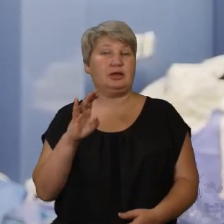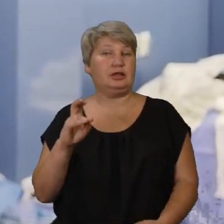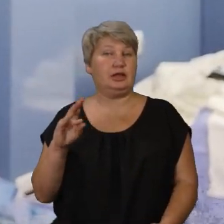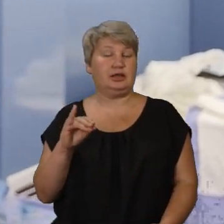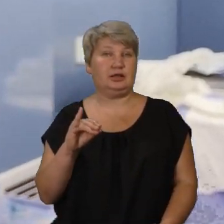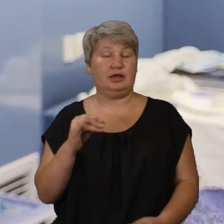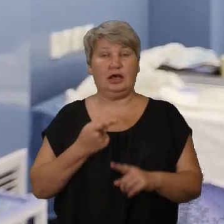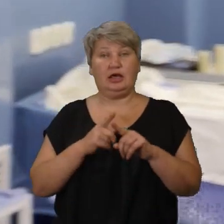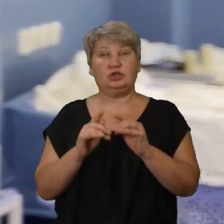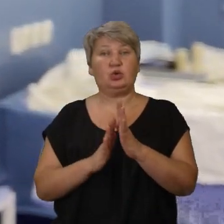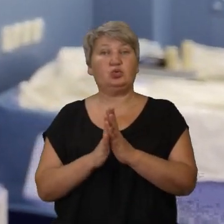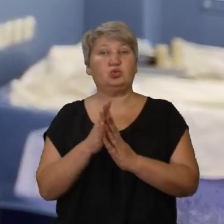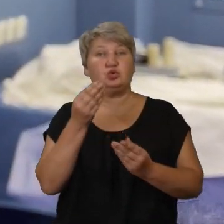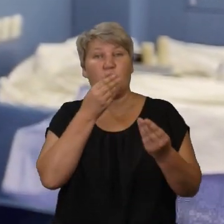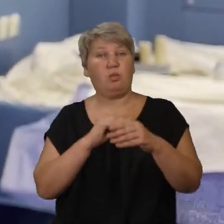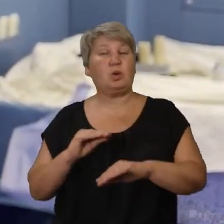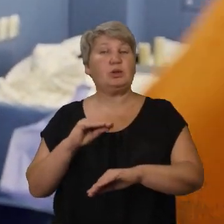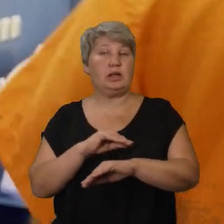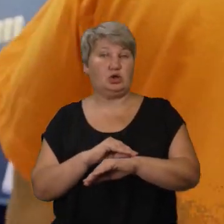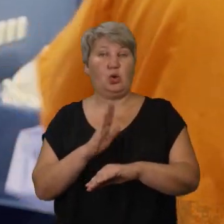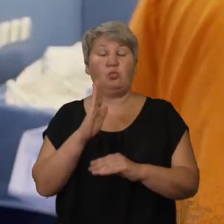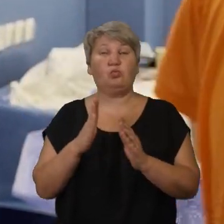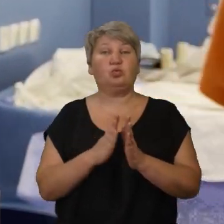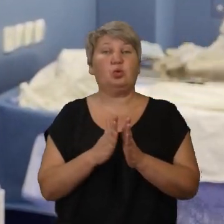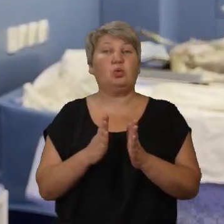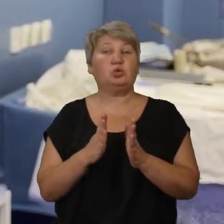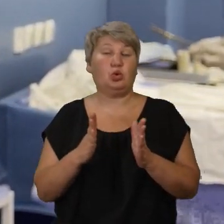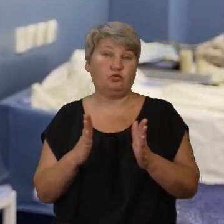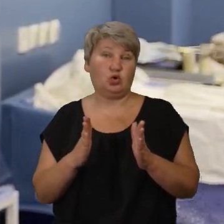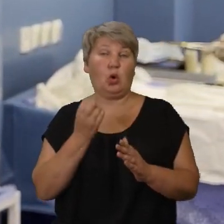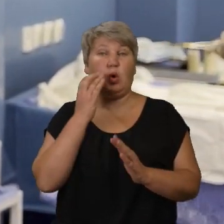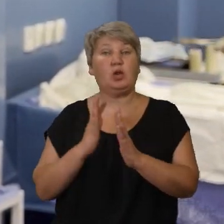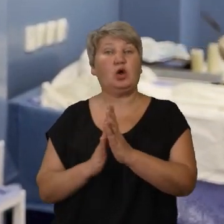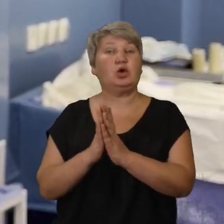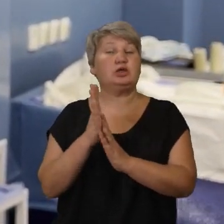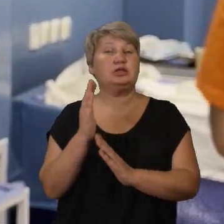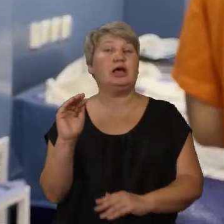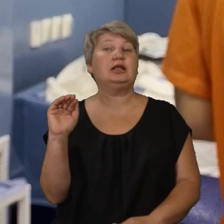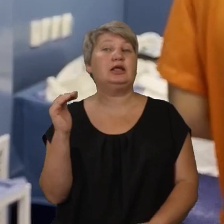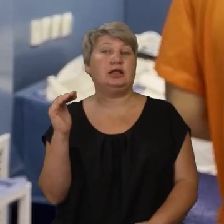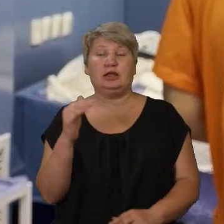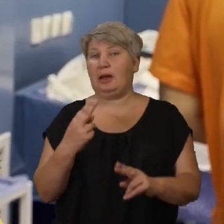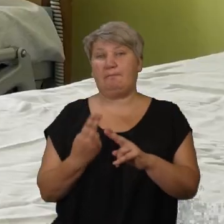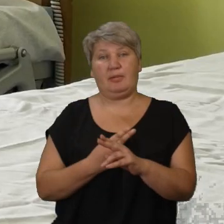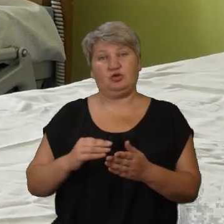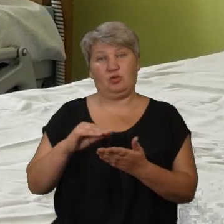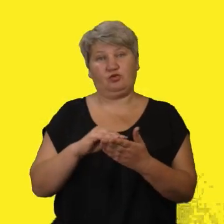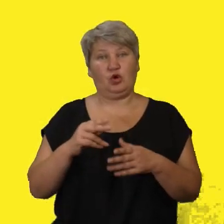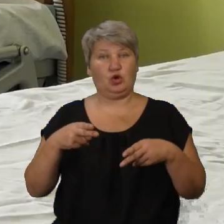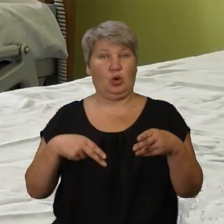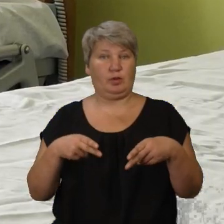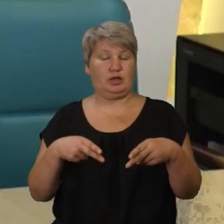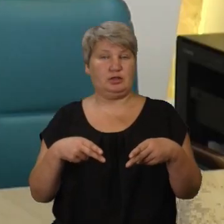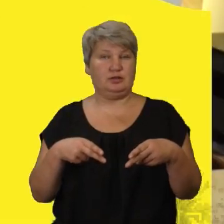це ростучий протез він буде подовжуватися по мірі росту дитини без повторних операцій